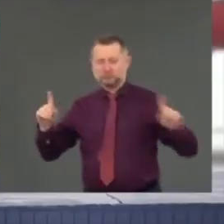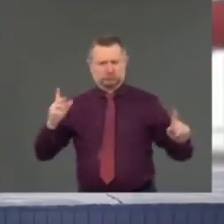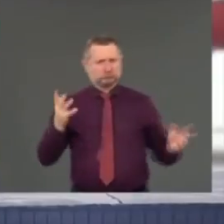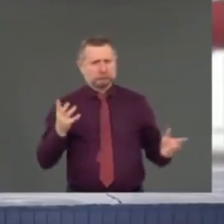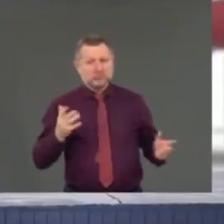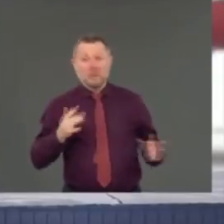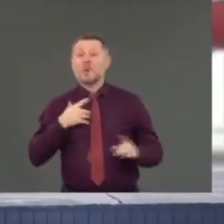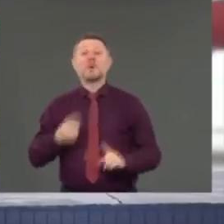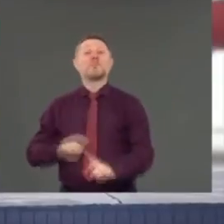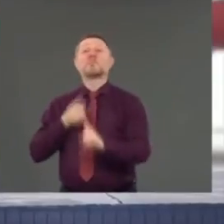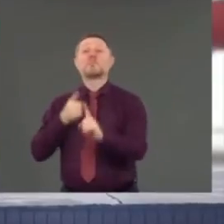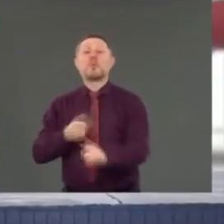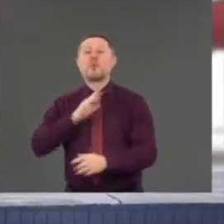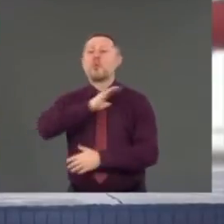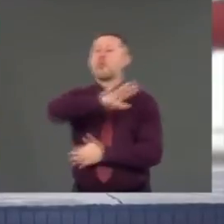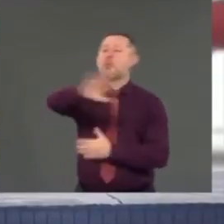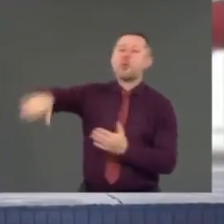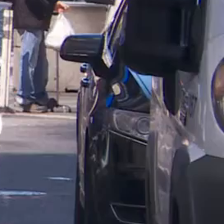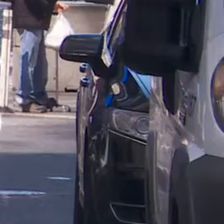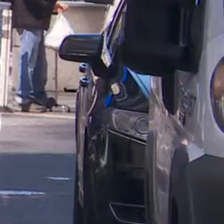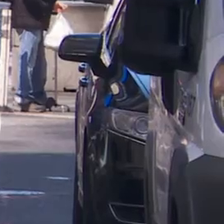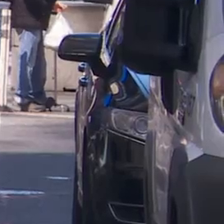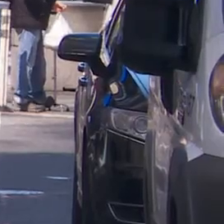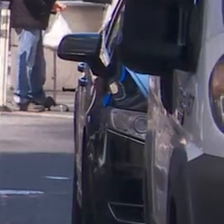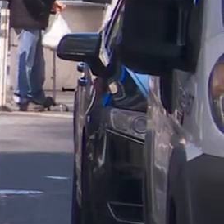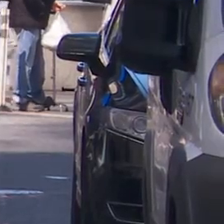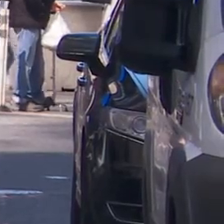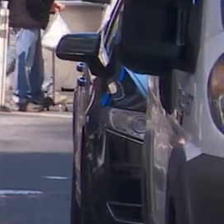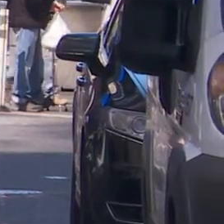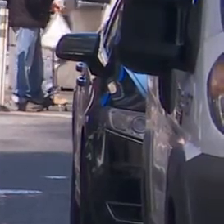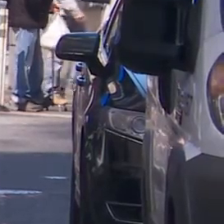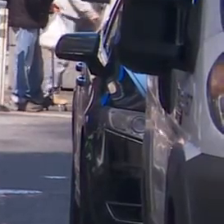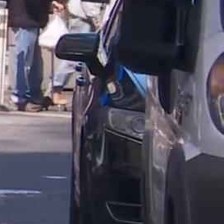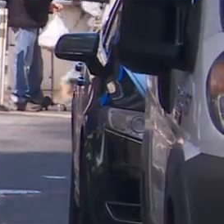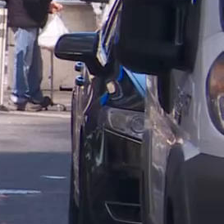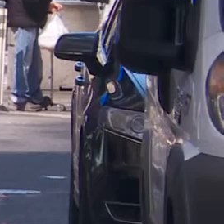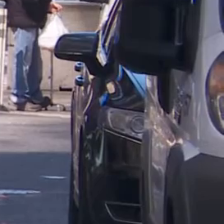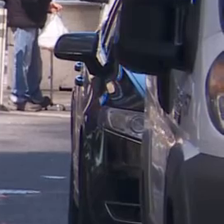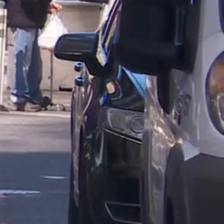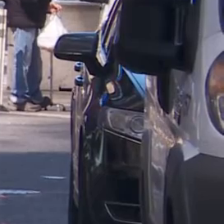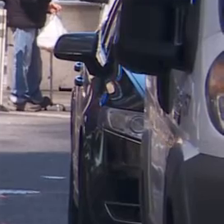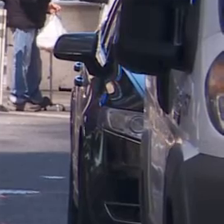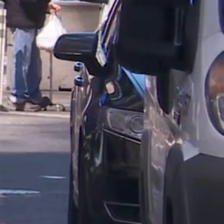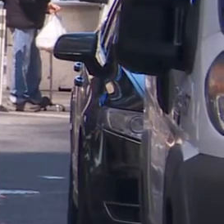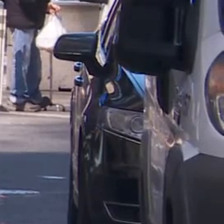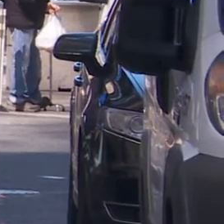协议，开放球队训练。新唐人记者王于鹤纽约报道。